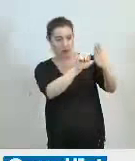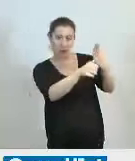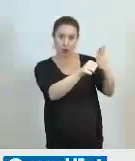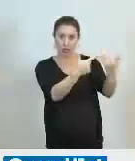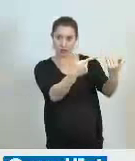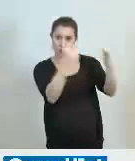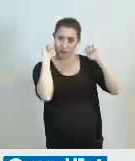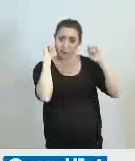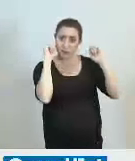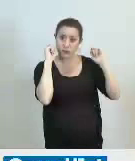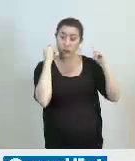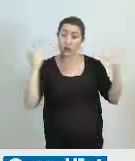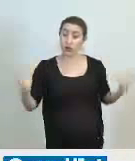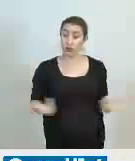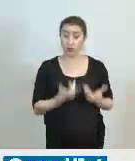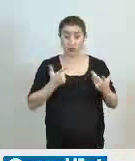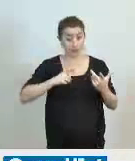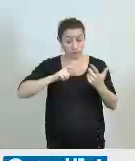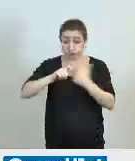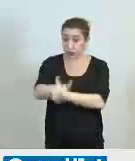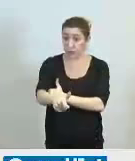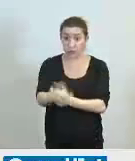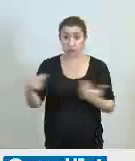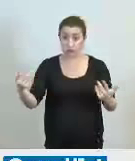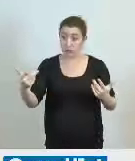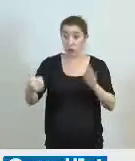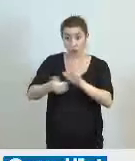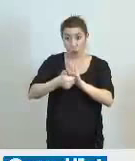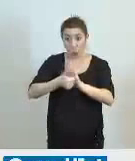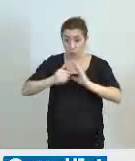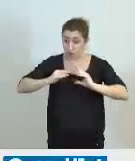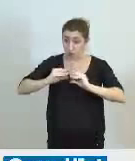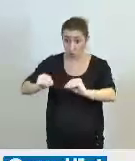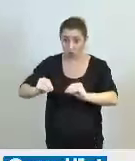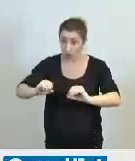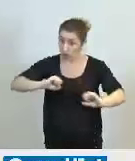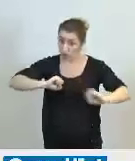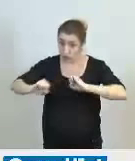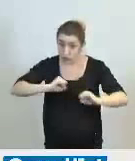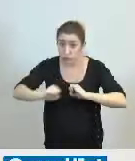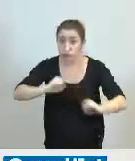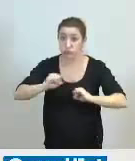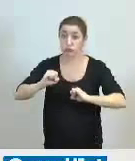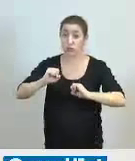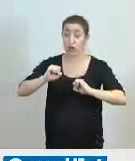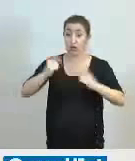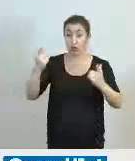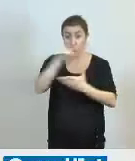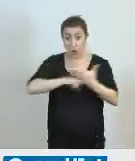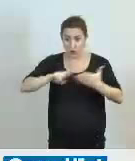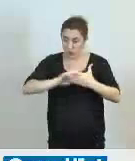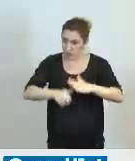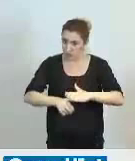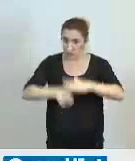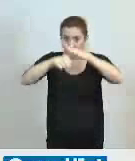dépasse, eh bien, nous permette de jouer notre rôle moteur au sein de notre région.